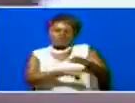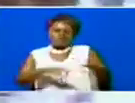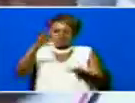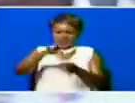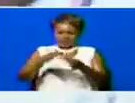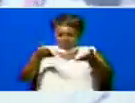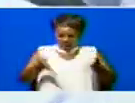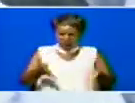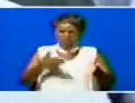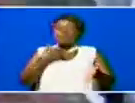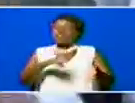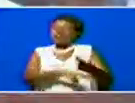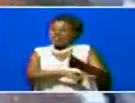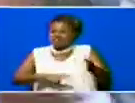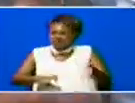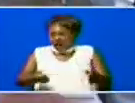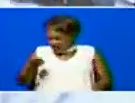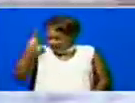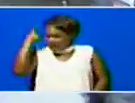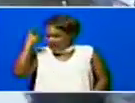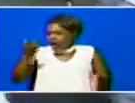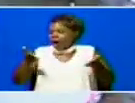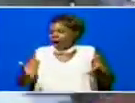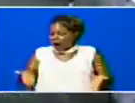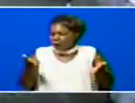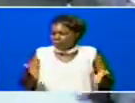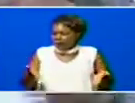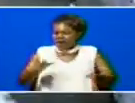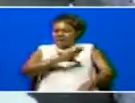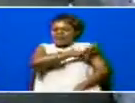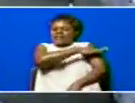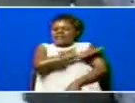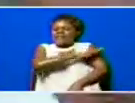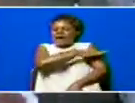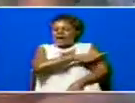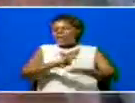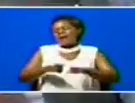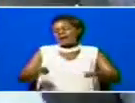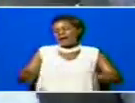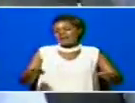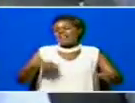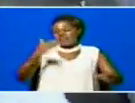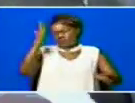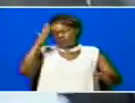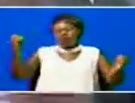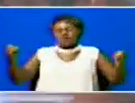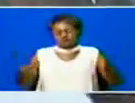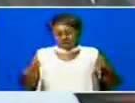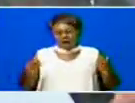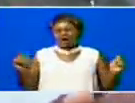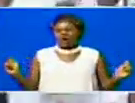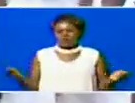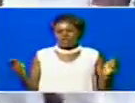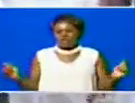mpaka huku chini yako sasa waibe. They should understand that this is Gilema land. This is Coast region. We are well known as